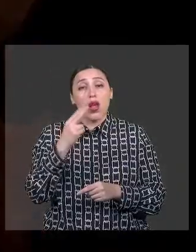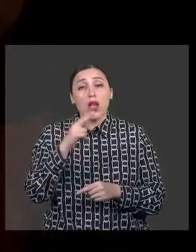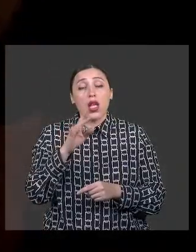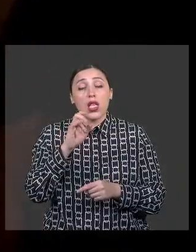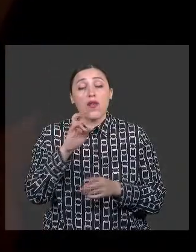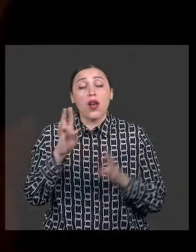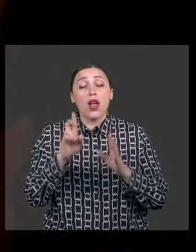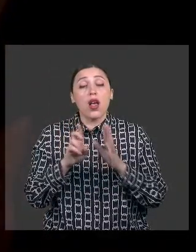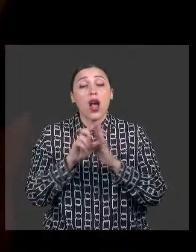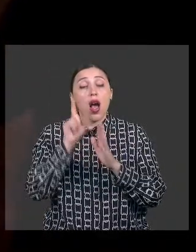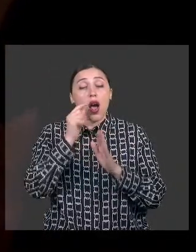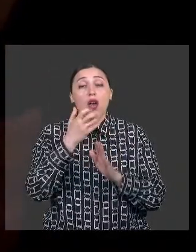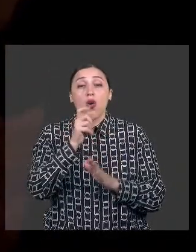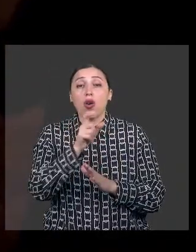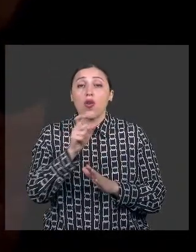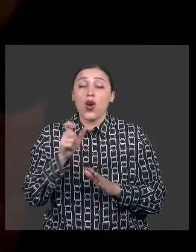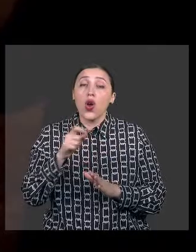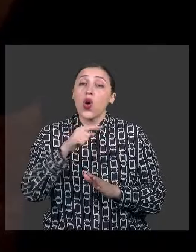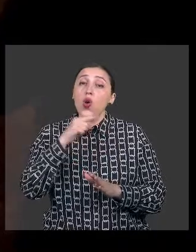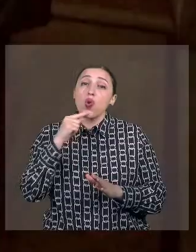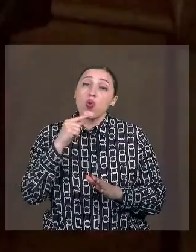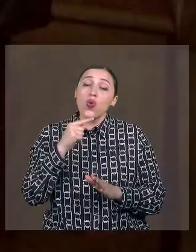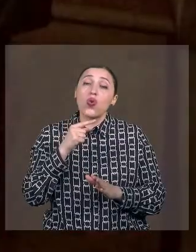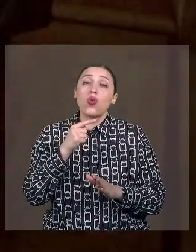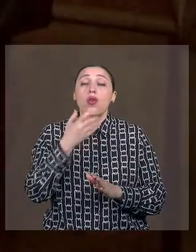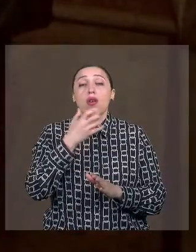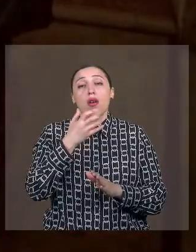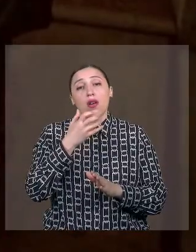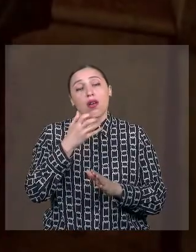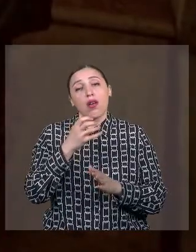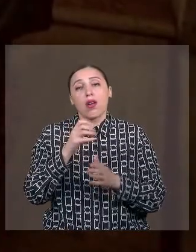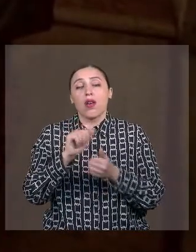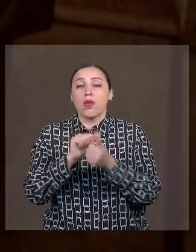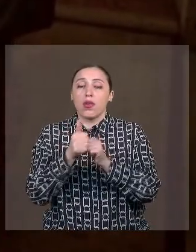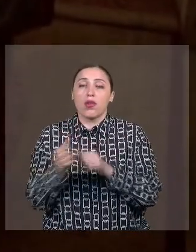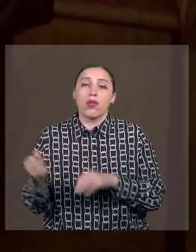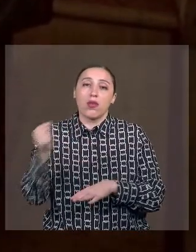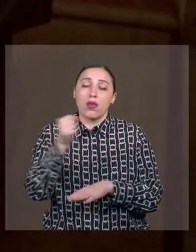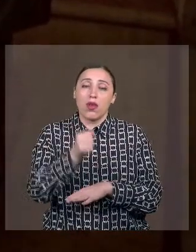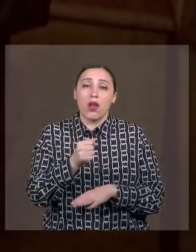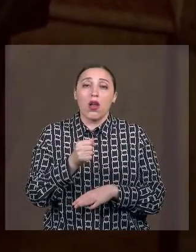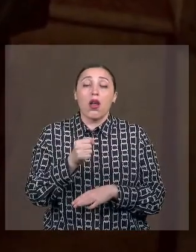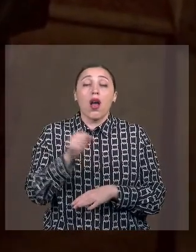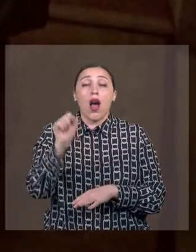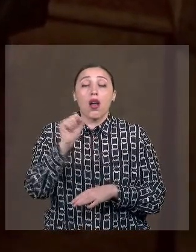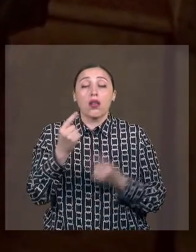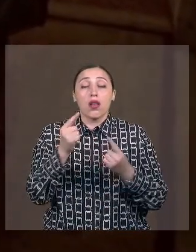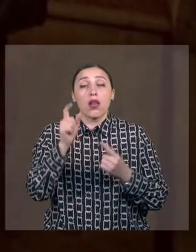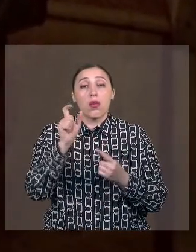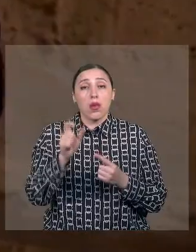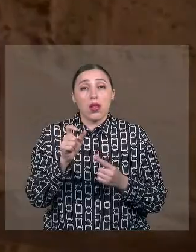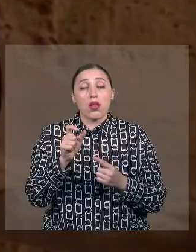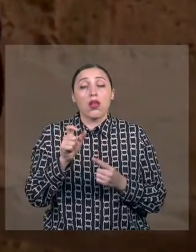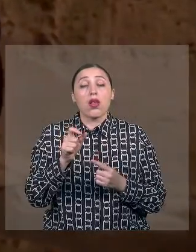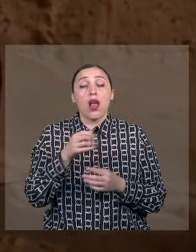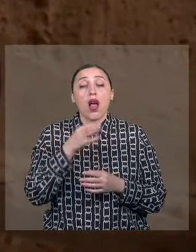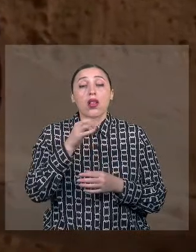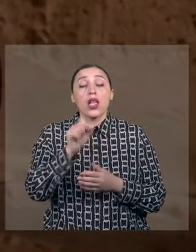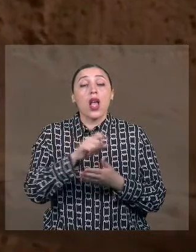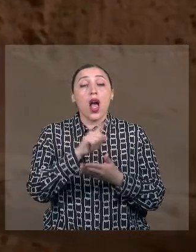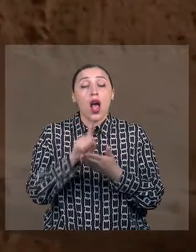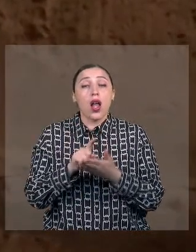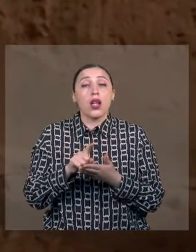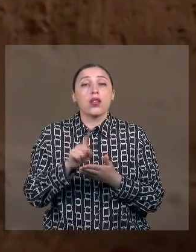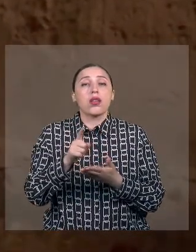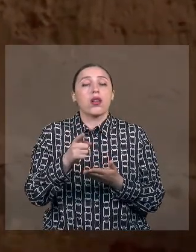հայ հոգևորականներին ռուս հոգևորականներով փոխարինելու համար։ Արցախցի պաշտոնյան փոխանցեց, որ այդ հարցը օդում մնաց, իսկ